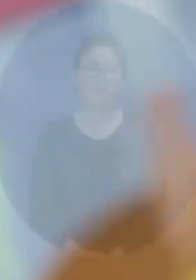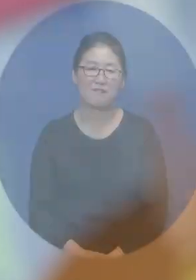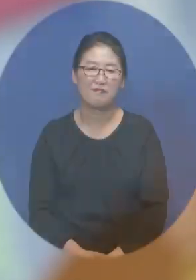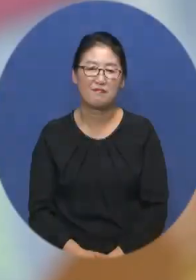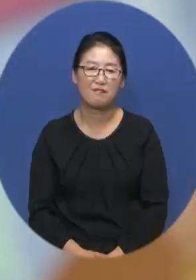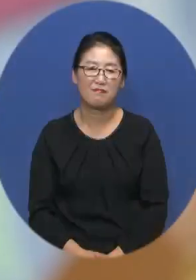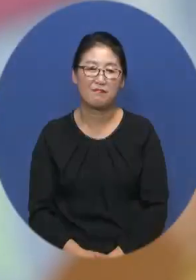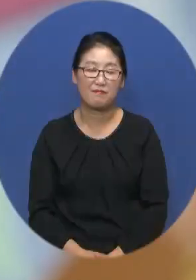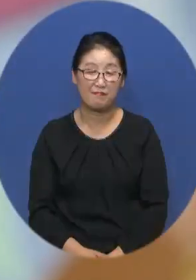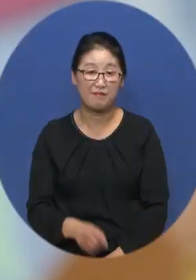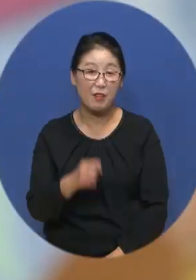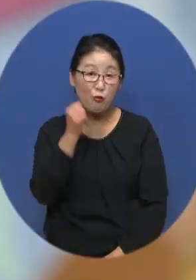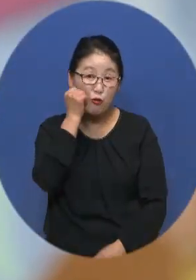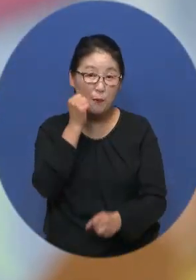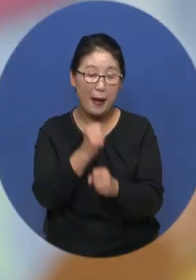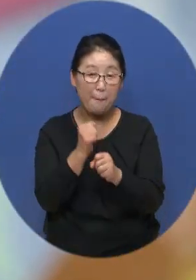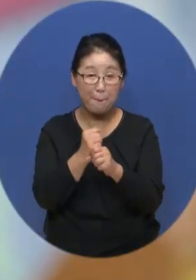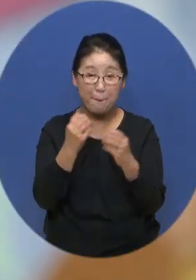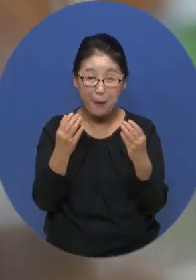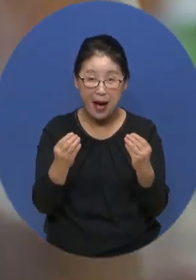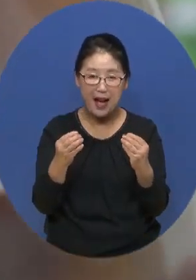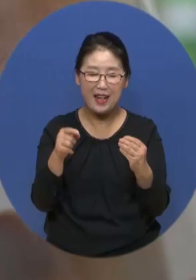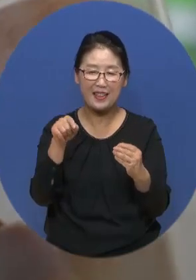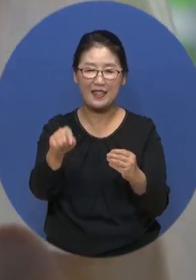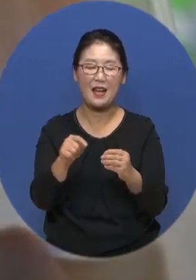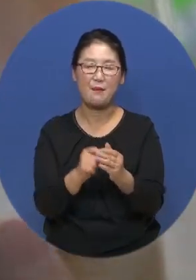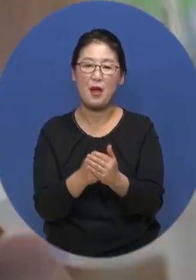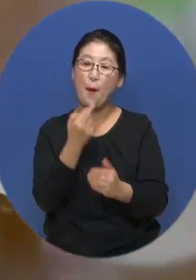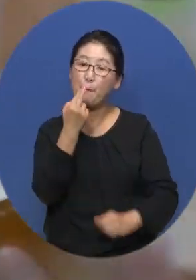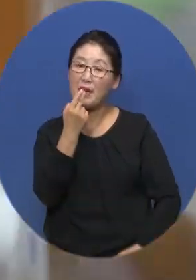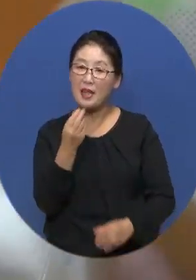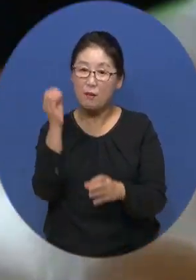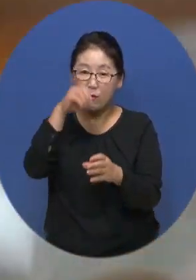한켠에서 완성된 쿠키를 포장하는 직원의 모습이 보이고